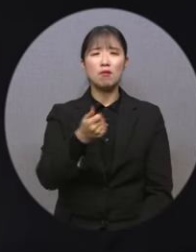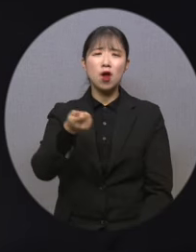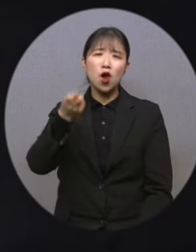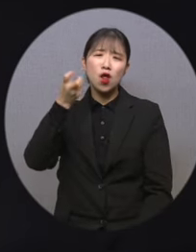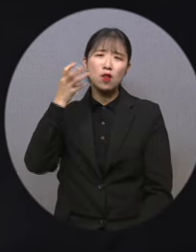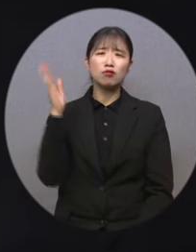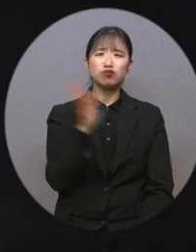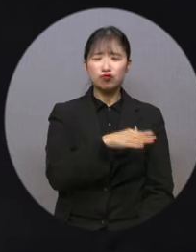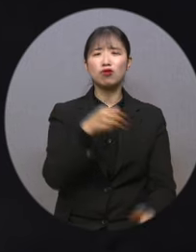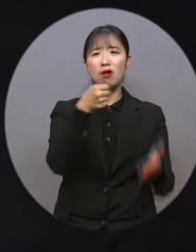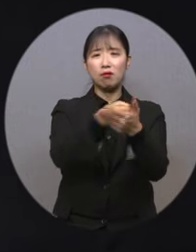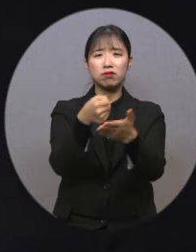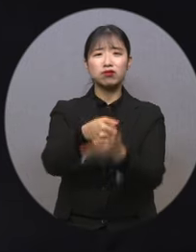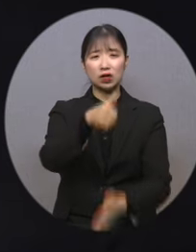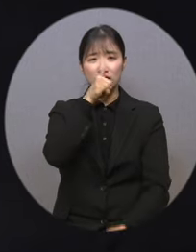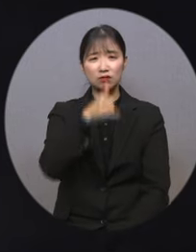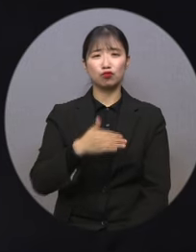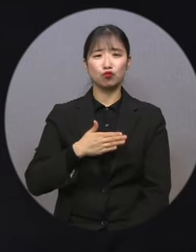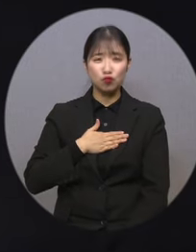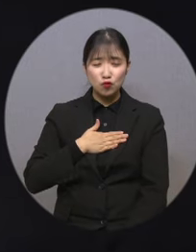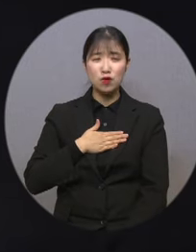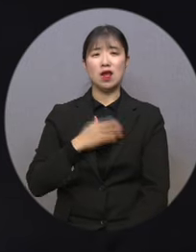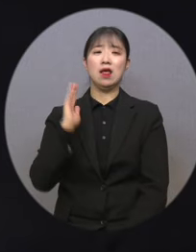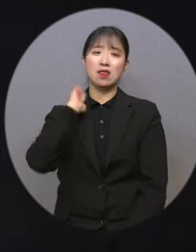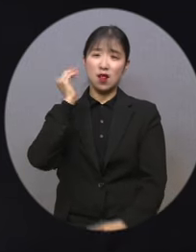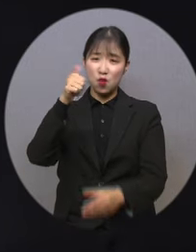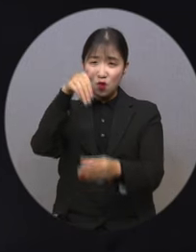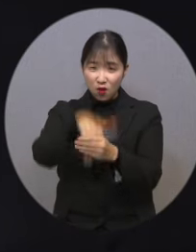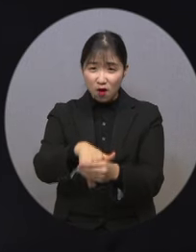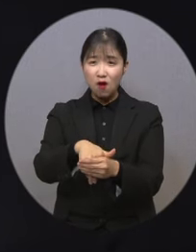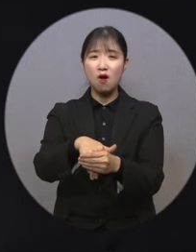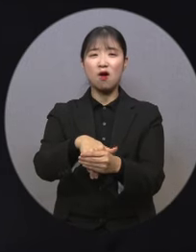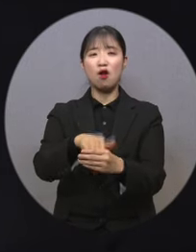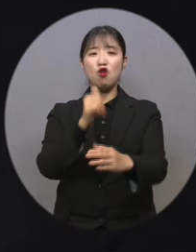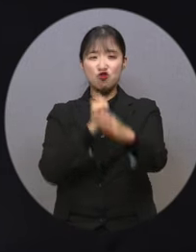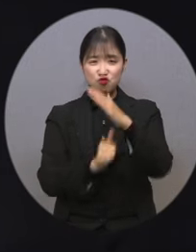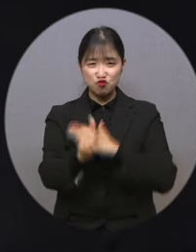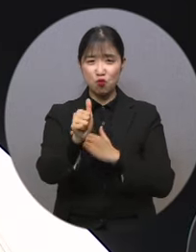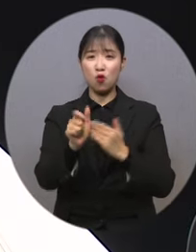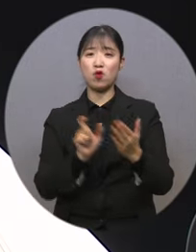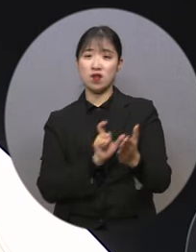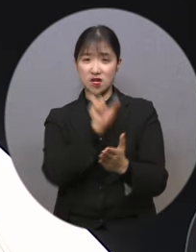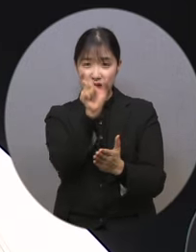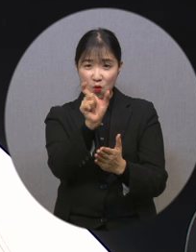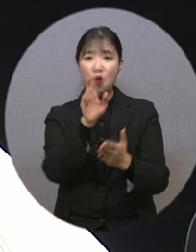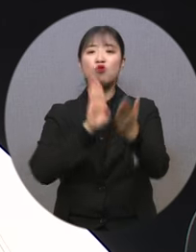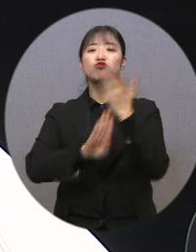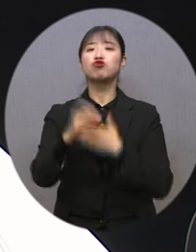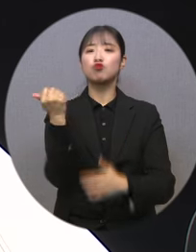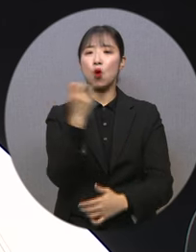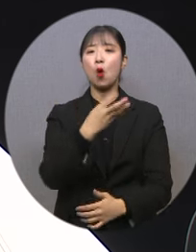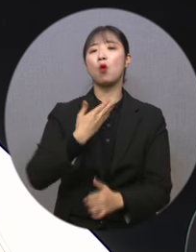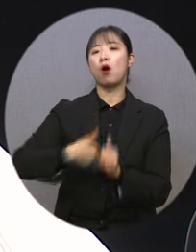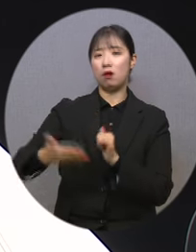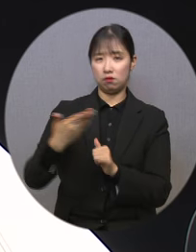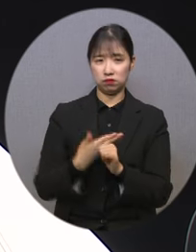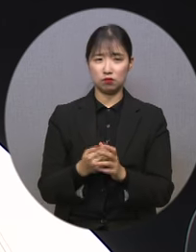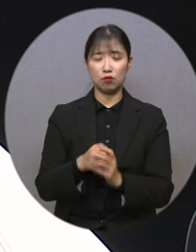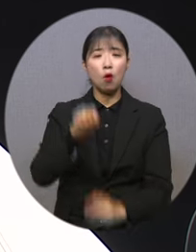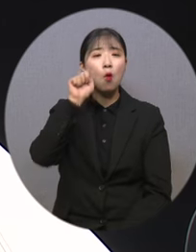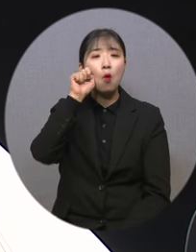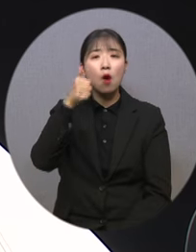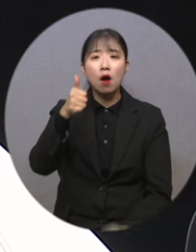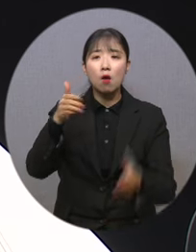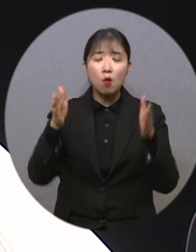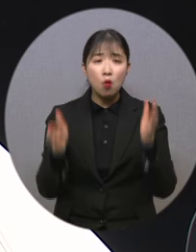전부터 쓰고 있는데 우리는 대선 때 후보 등록한 이후에 나와요. 앞으로 한 두 달 있어야. 그러니까 한 5개월 동안